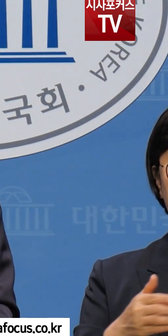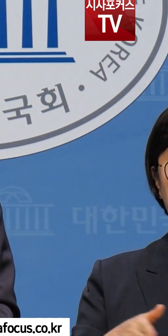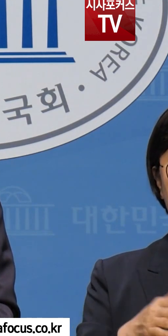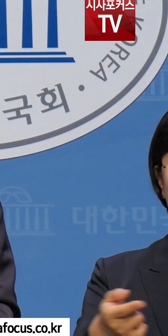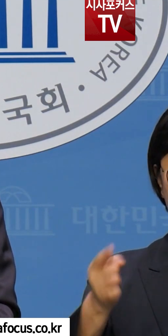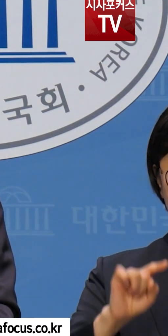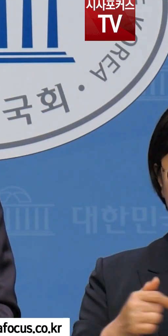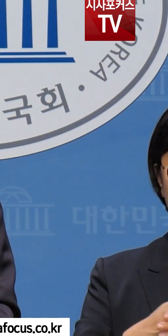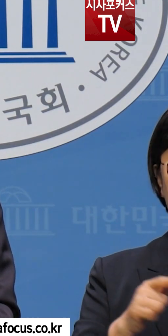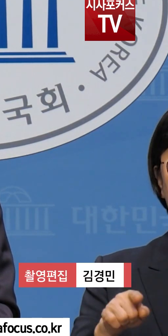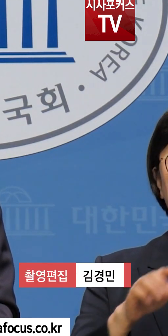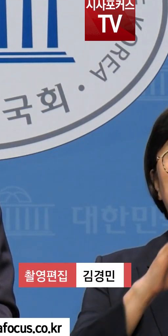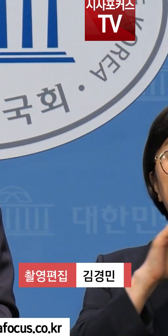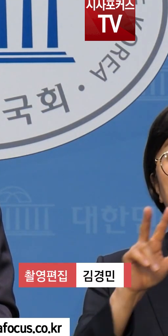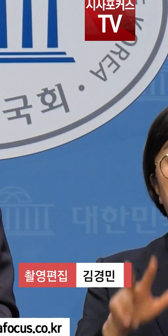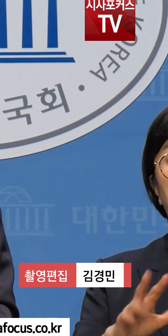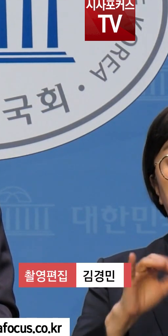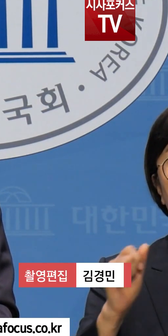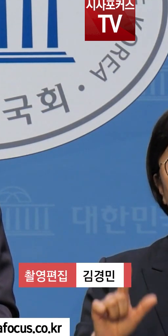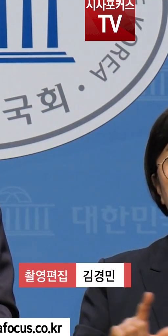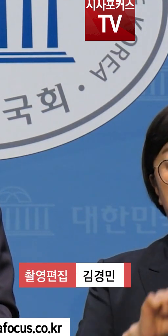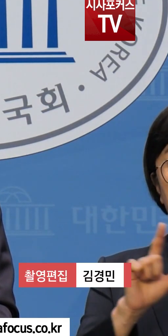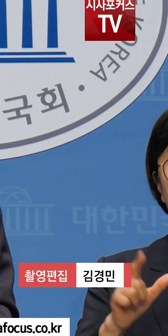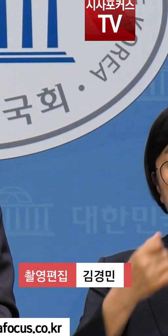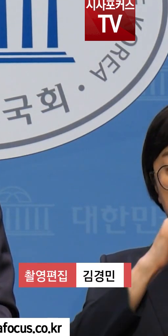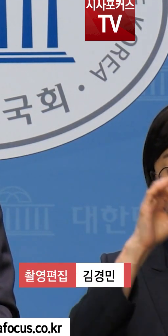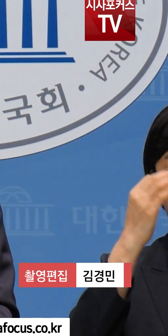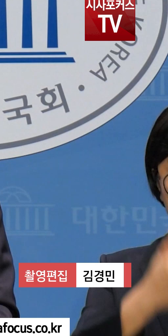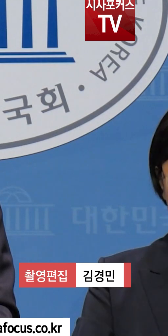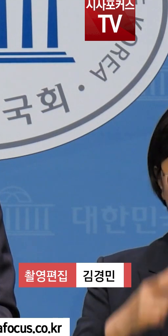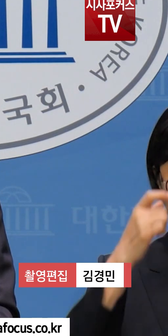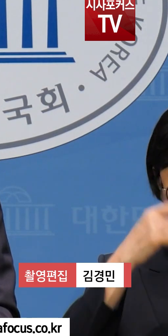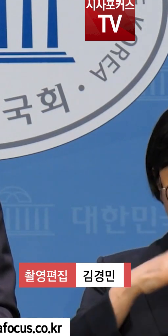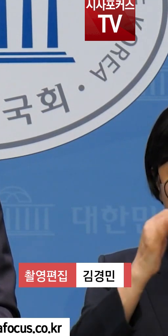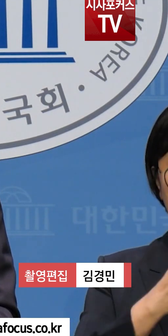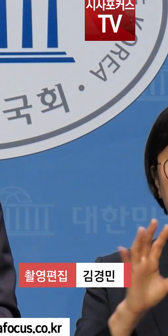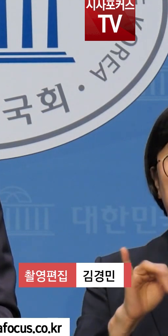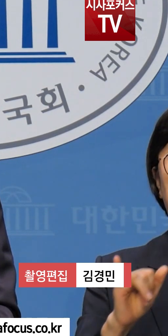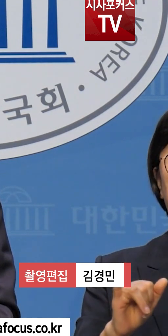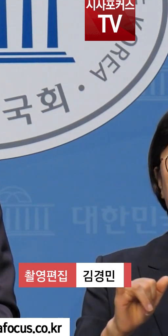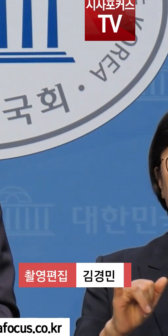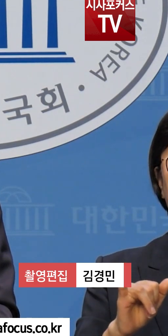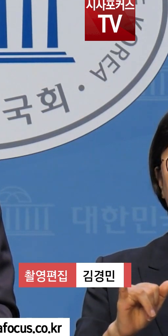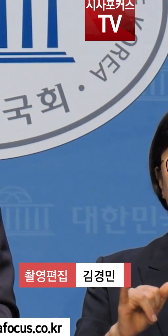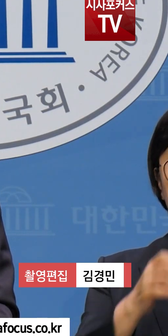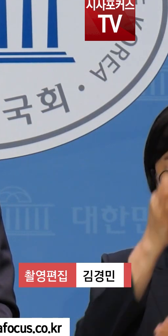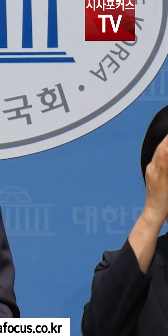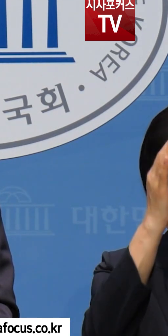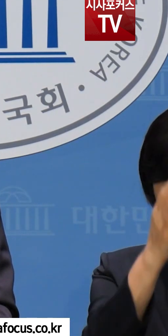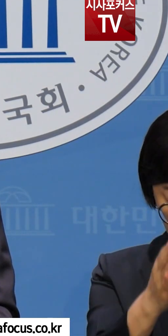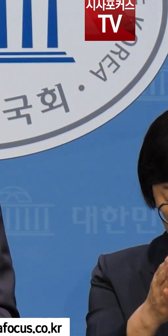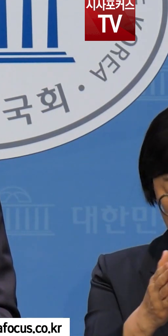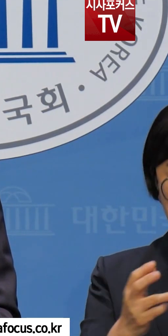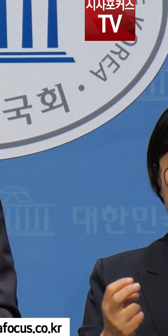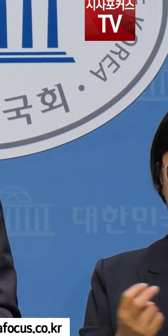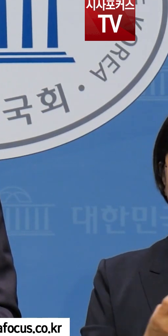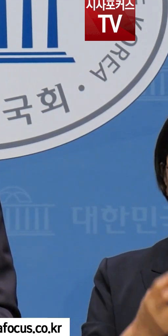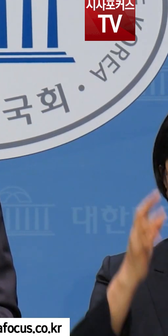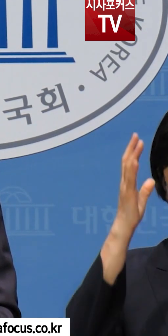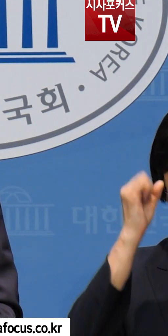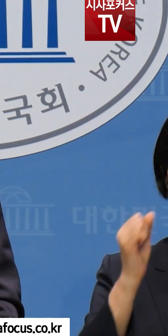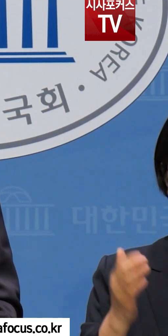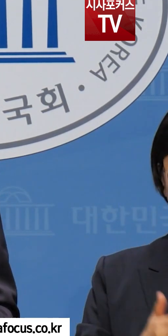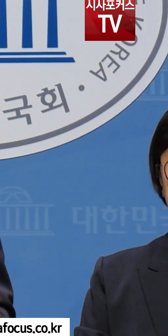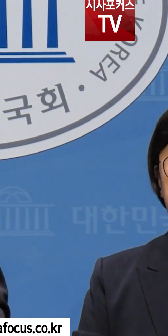바랍니다. 그것이 이제라도 민생 예산 삭감에 눈물 흘리고 있는 국민들에게 사죄하는 기림을 잊지